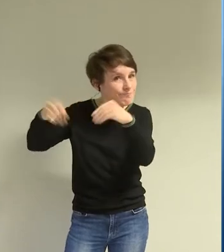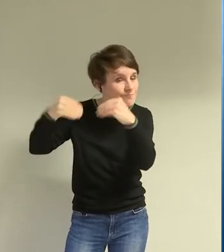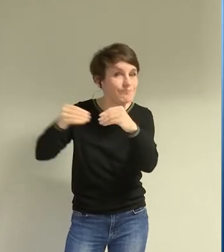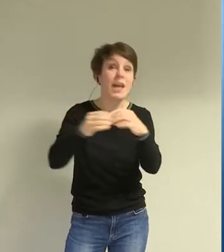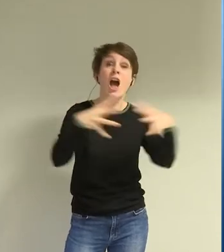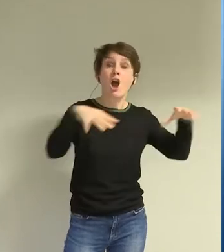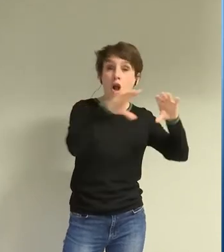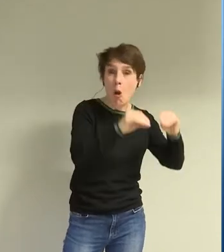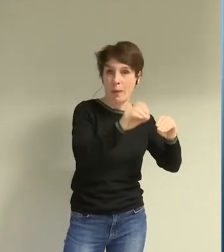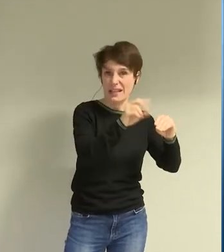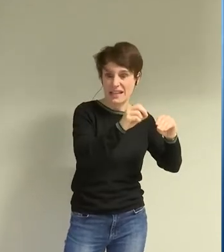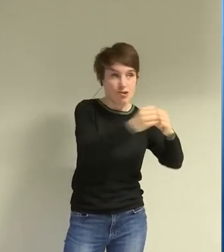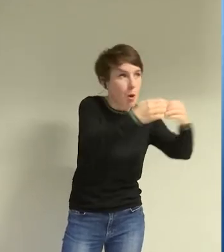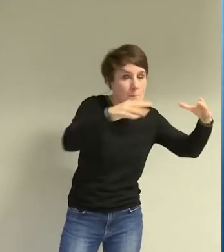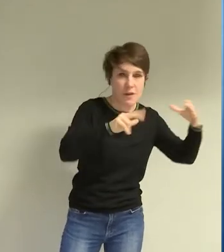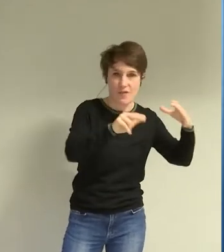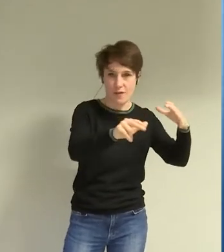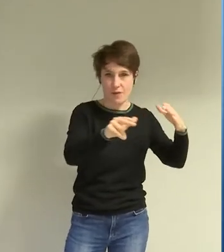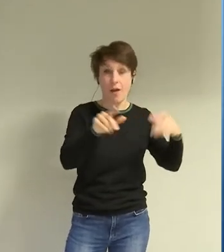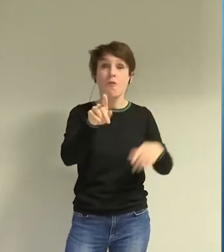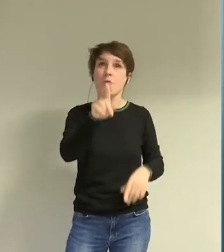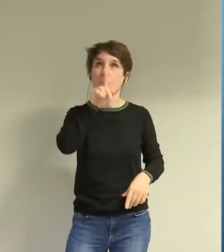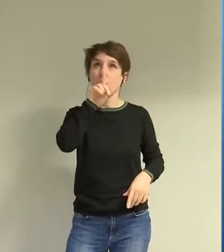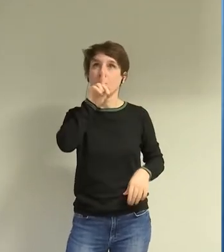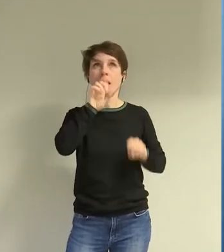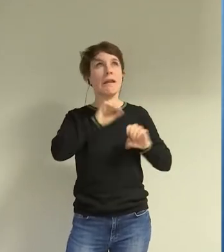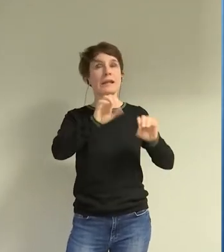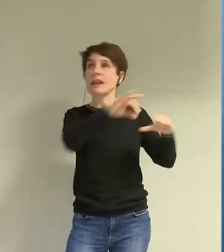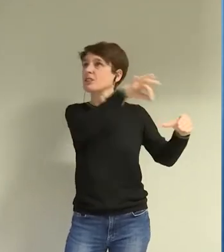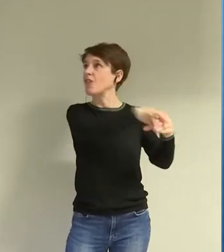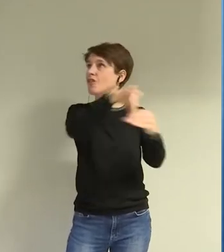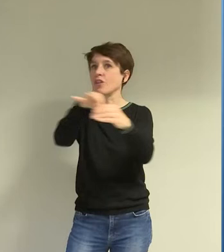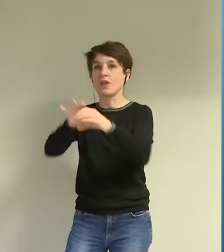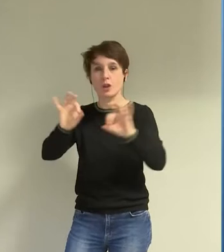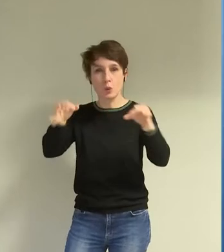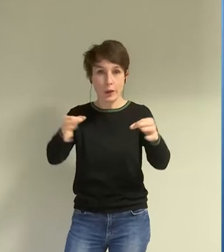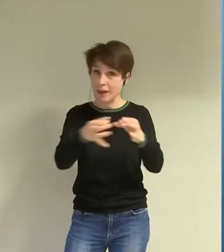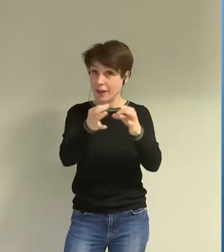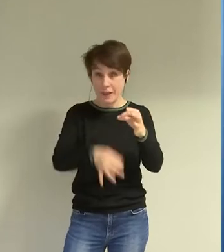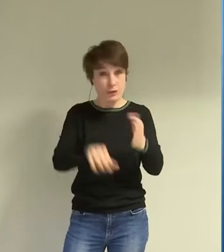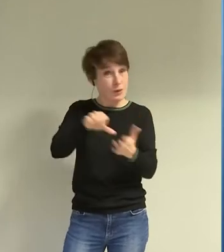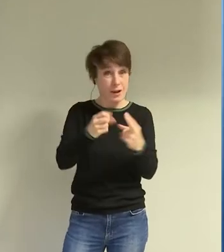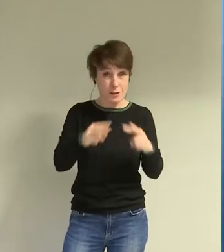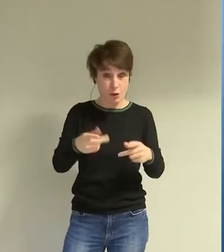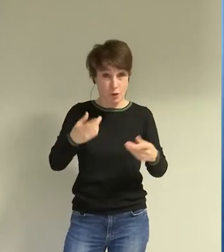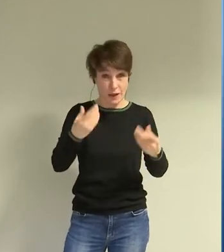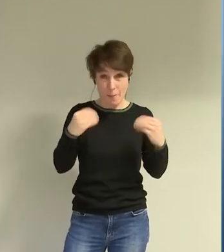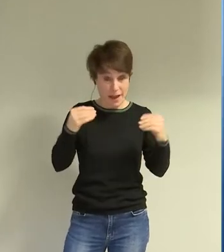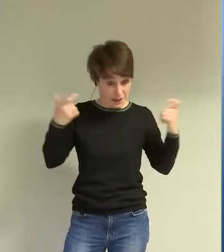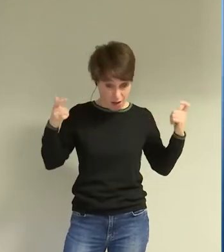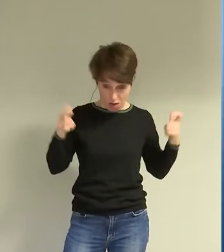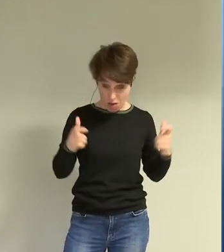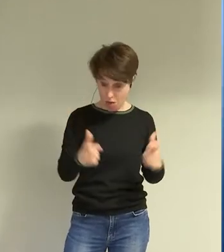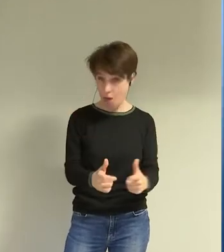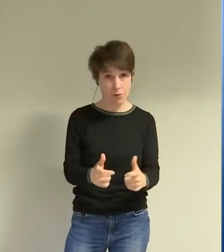majorité mérite métropolitaine vont encore davantage pénaliser nos commerces grenoblois qui se meurt à petit feu